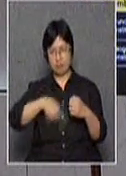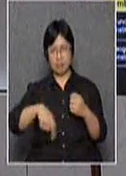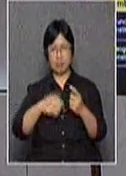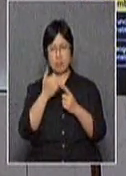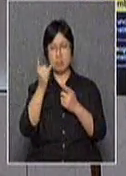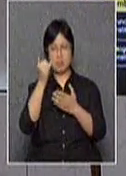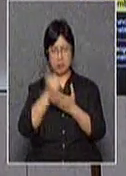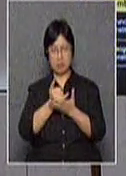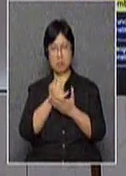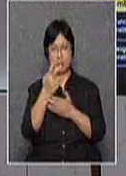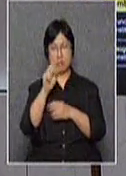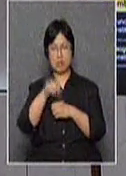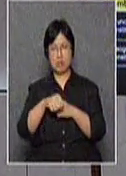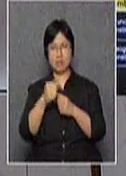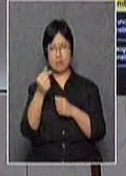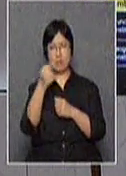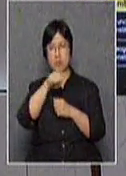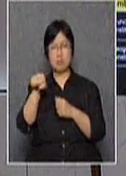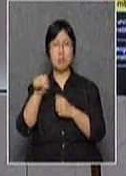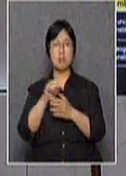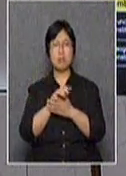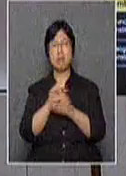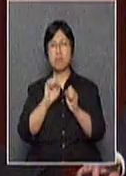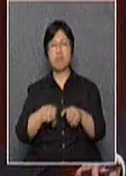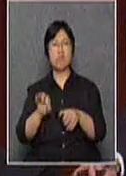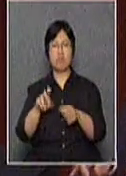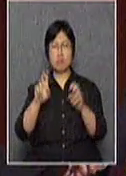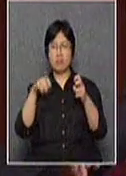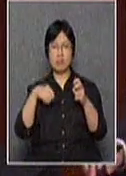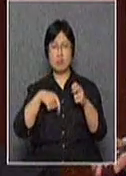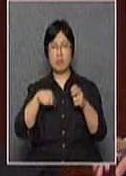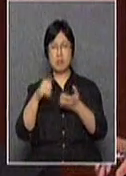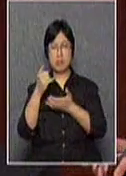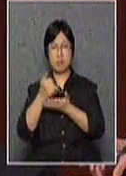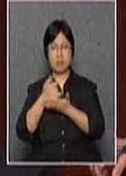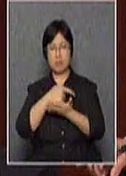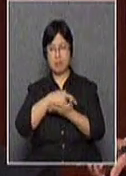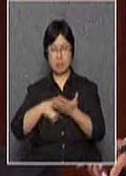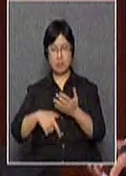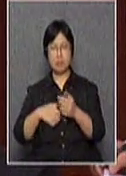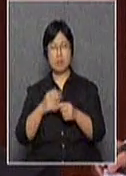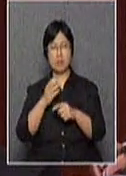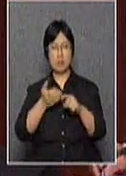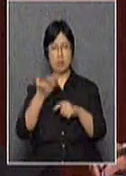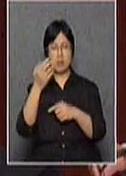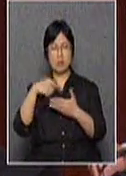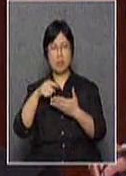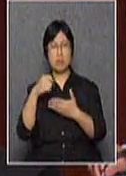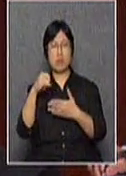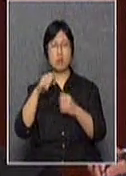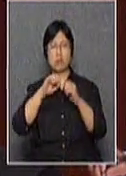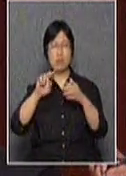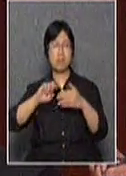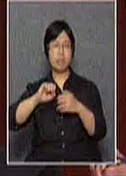出席，2位贊成，10位反對，沒有人棄權。議題未獲得兩部分在席委員分別過半數贊成，我宣布修正案被